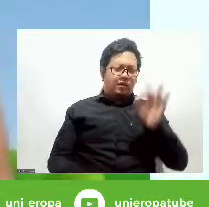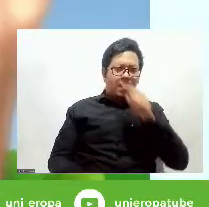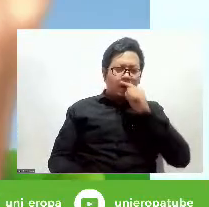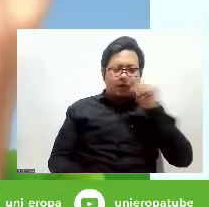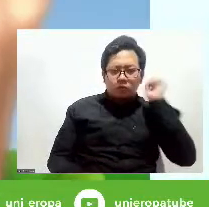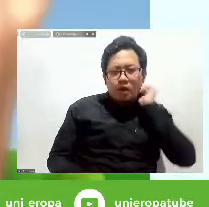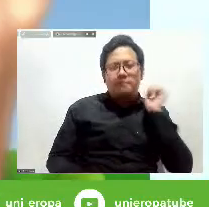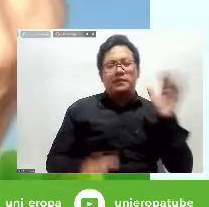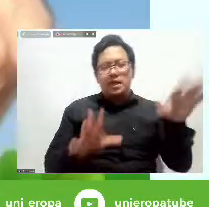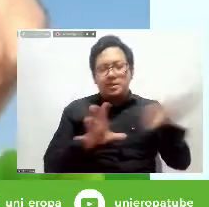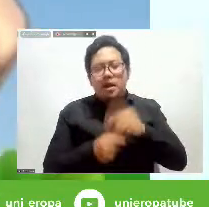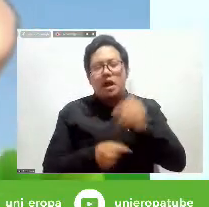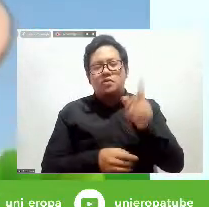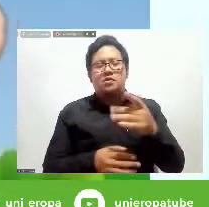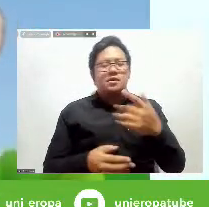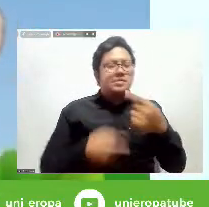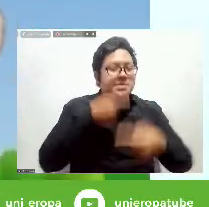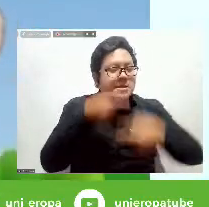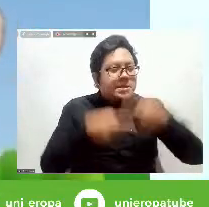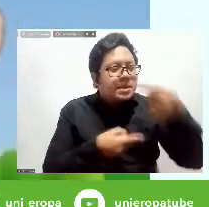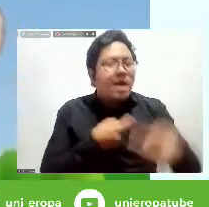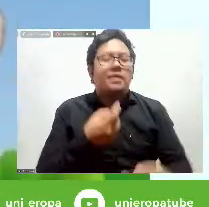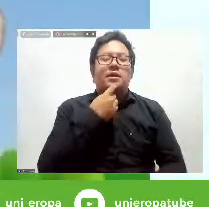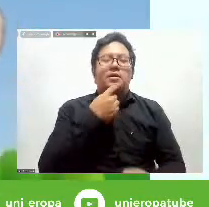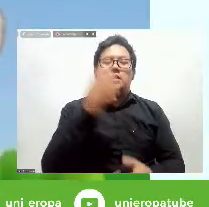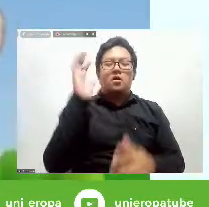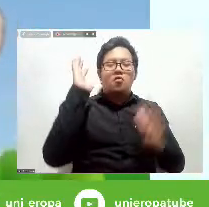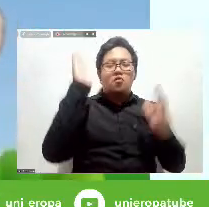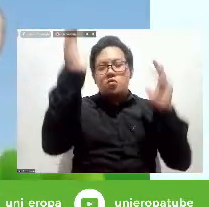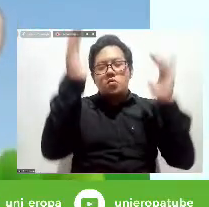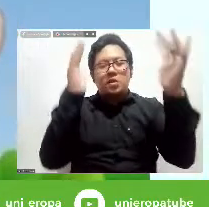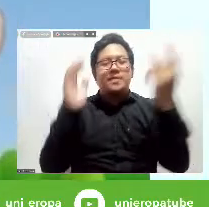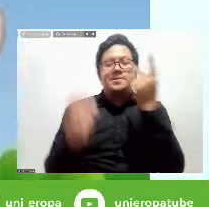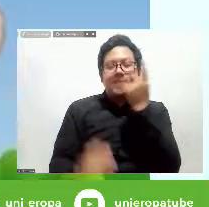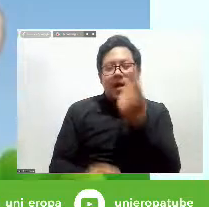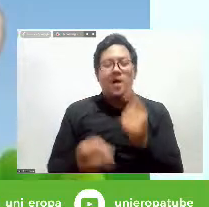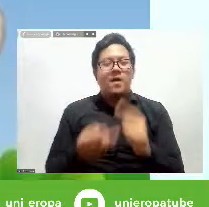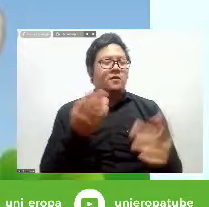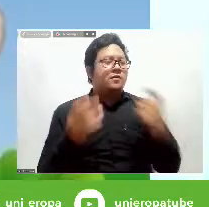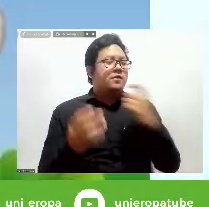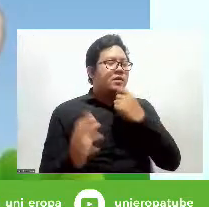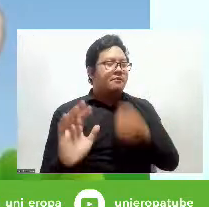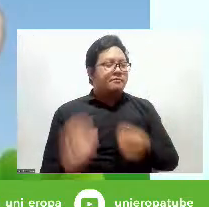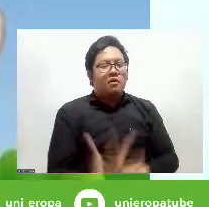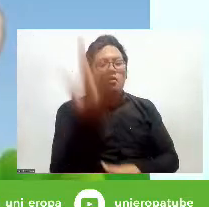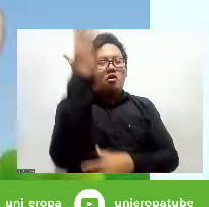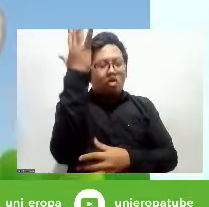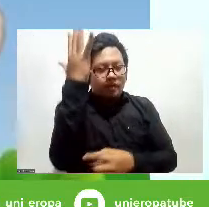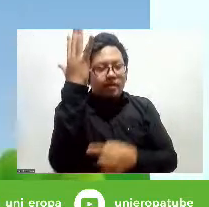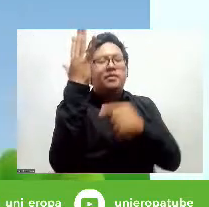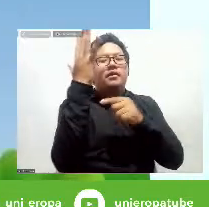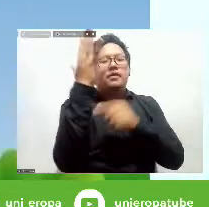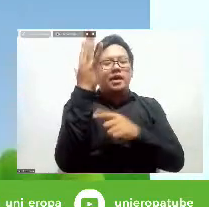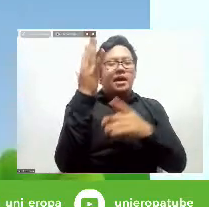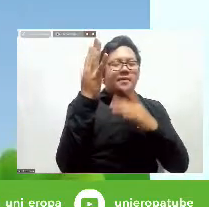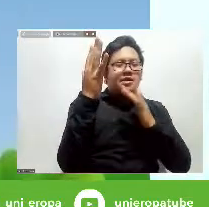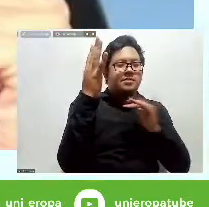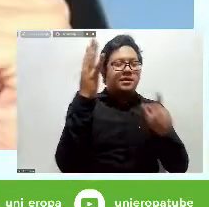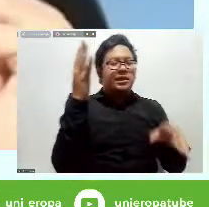Bagaimana menjaga hutan dan Bagaimana menjaga pohon Kenapa Bu boleh memetik daun